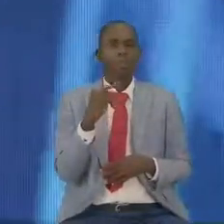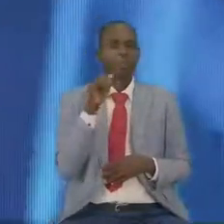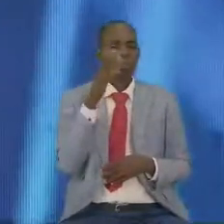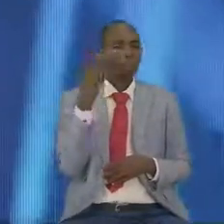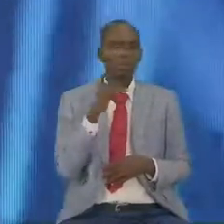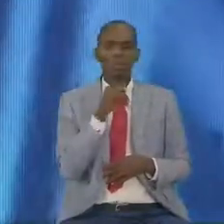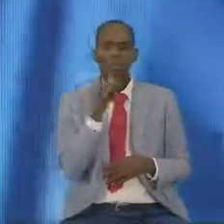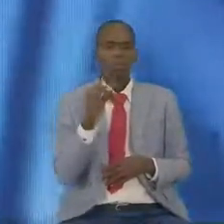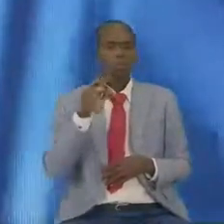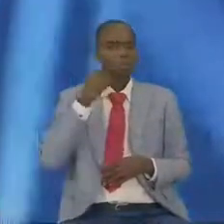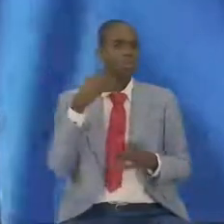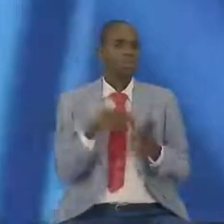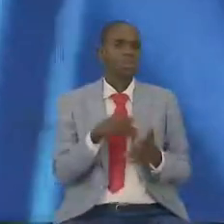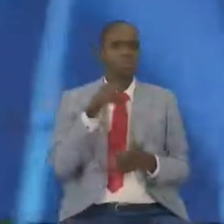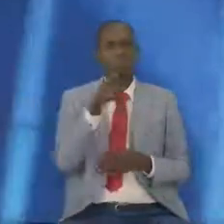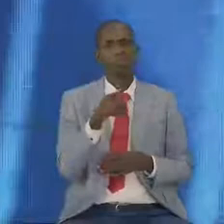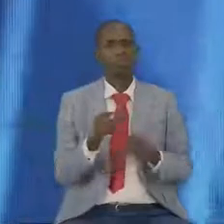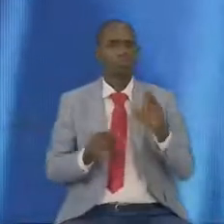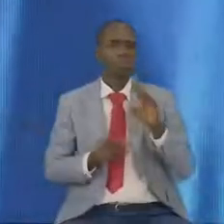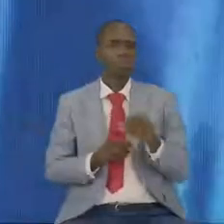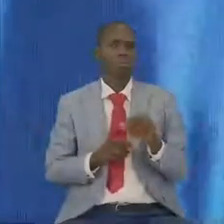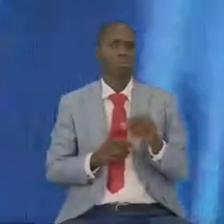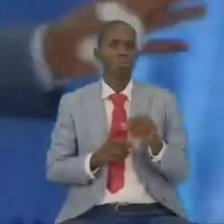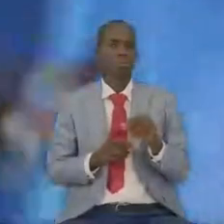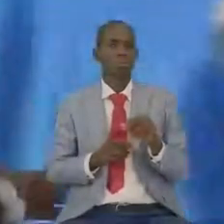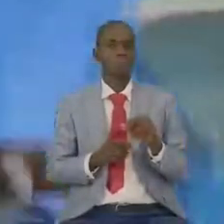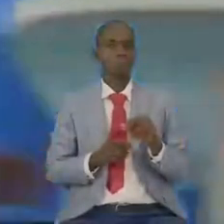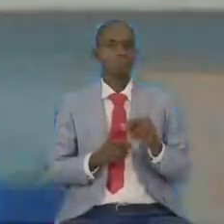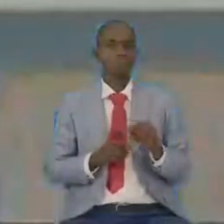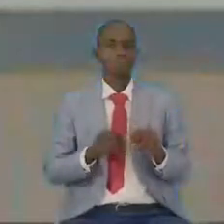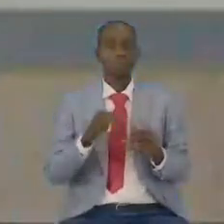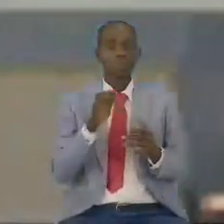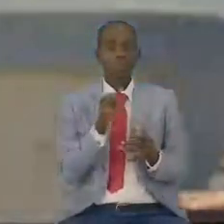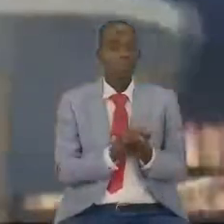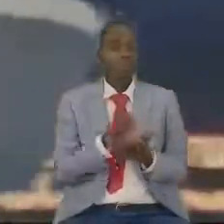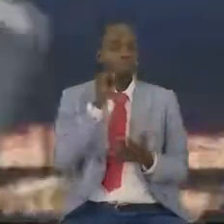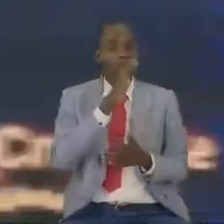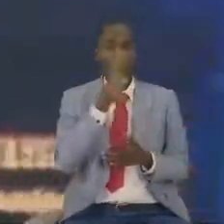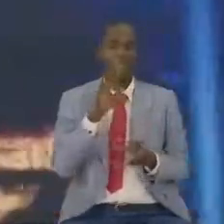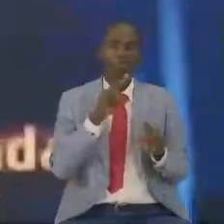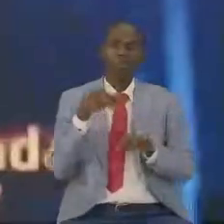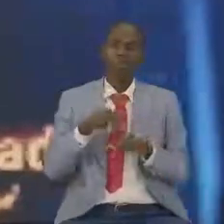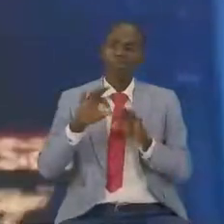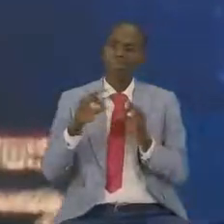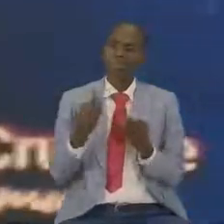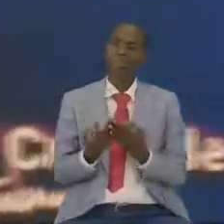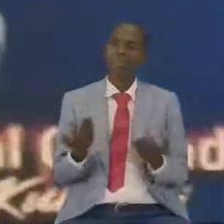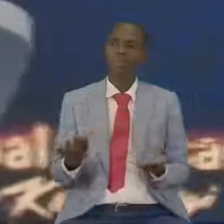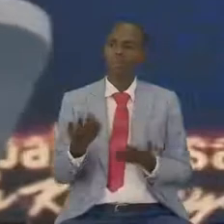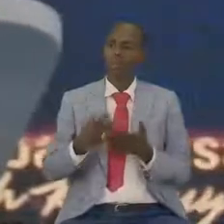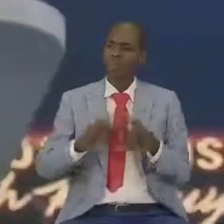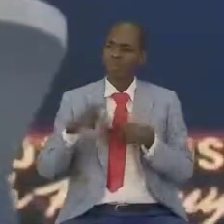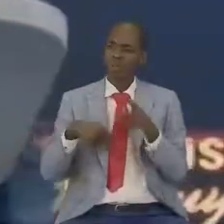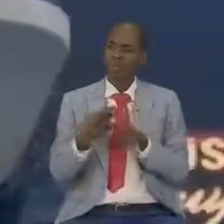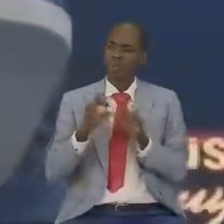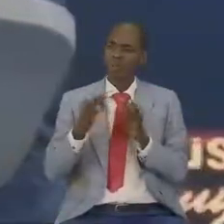ça, non. Tu ne dois pas être amère contre qui que ce soit. Elle n'a pas regardé sa famille. Quel type de famille